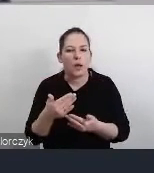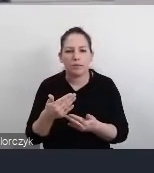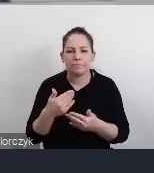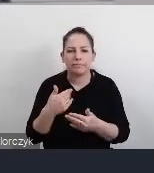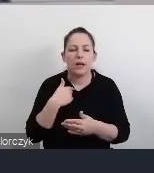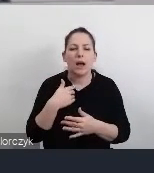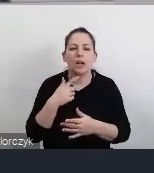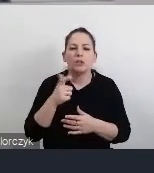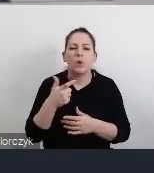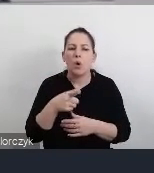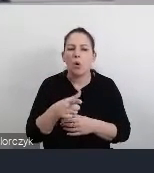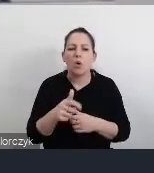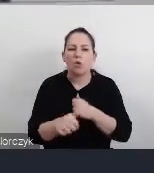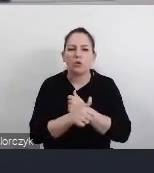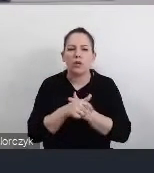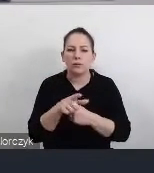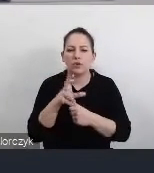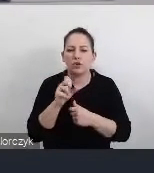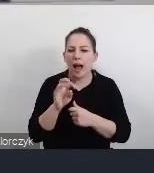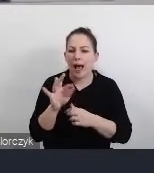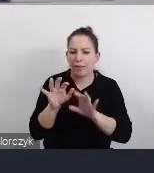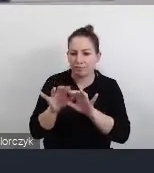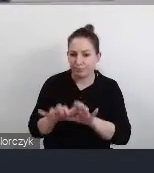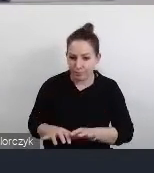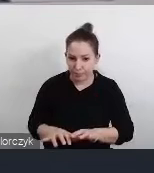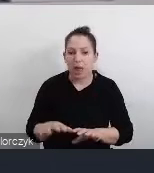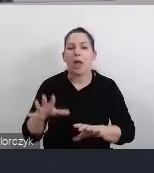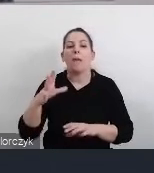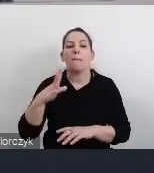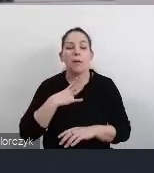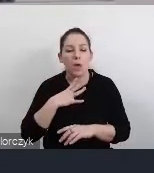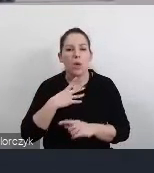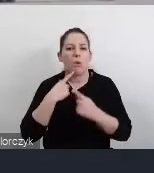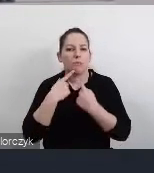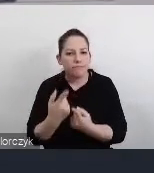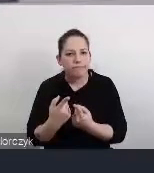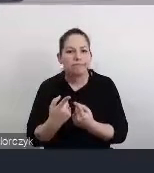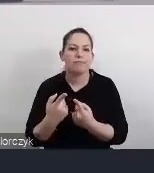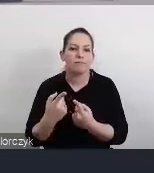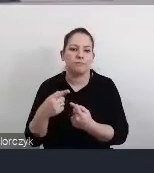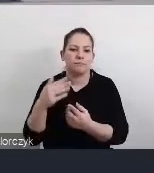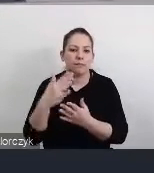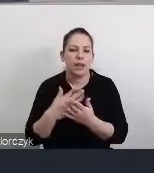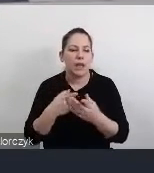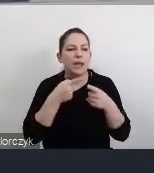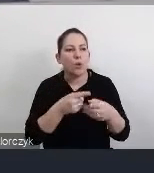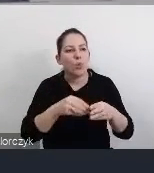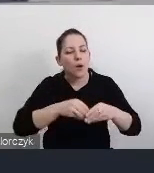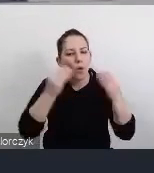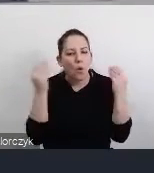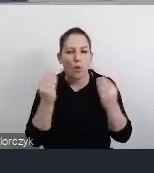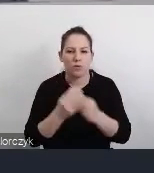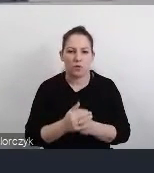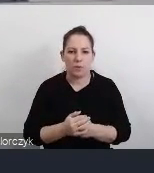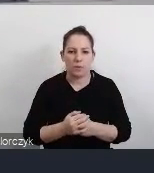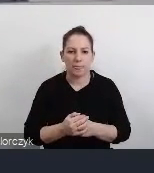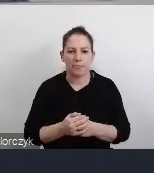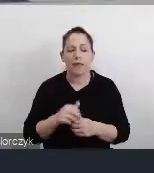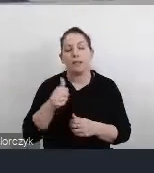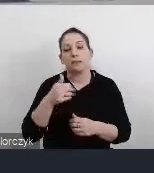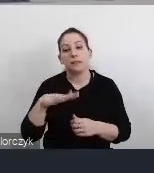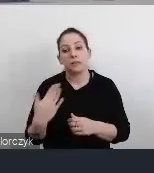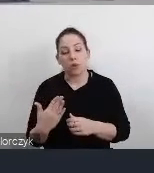streścić to, co dzieje się na czacie, bo na czacie były podkreślane pewne kierunki rozwoju. Z jednej